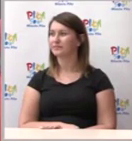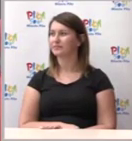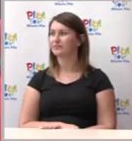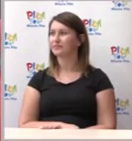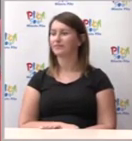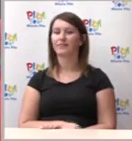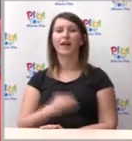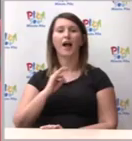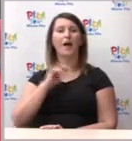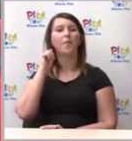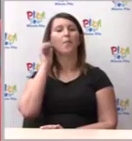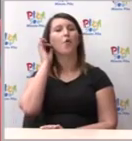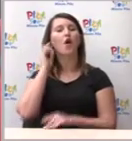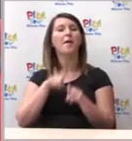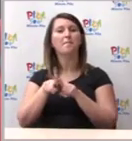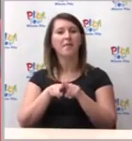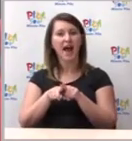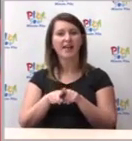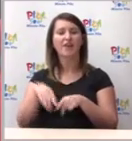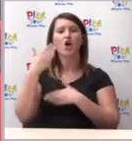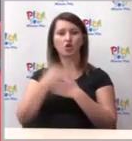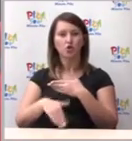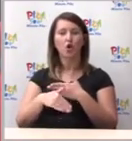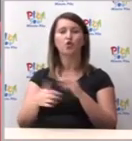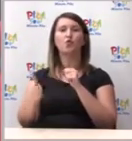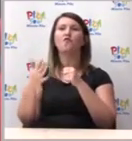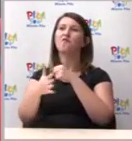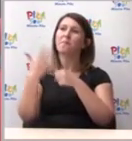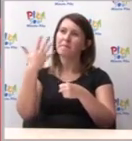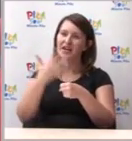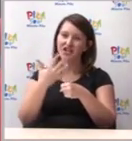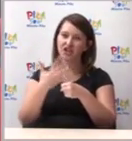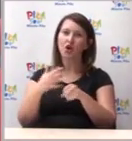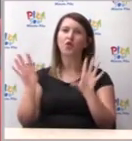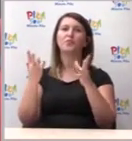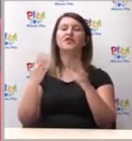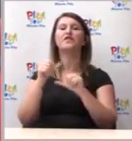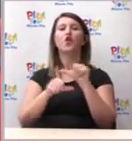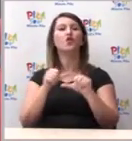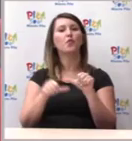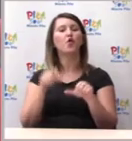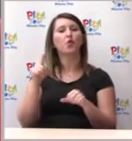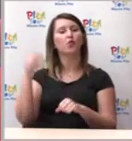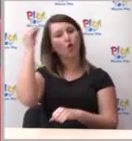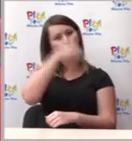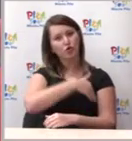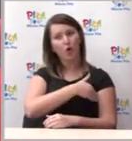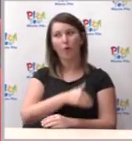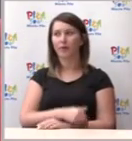maturę zdawał w LO Pilskim. Jest to szkoła, która zdecydowanie powinna mieć lobbing i